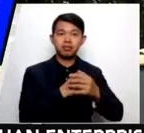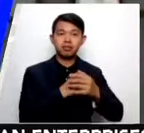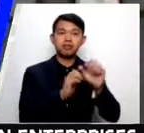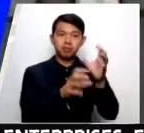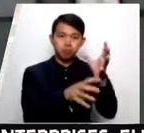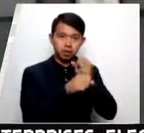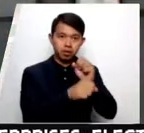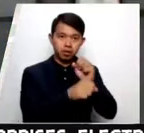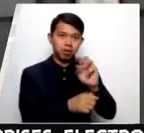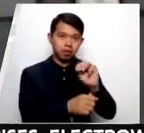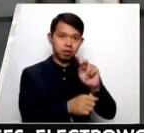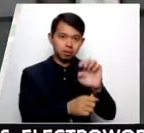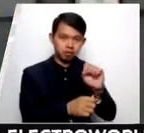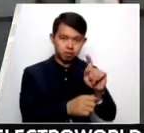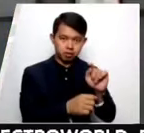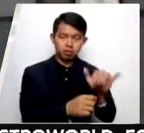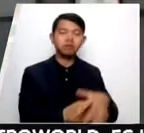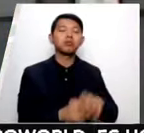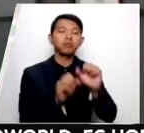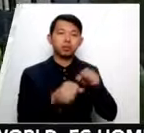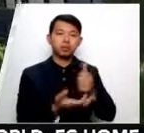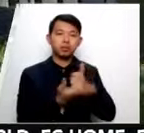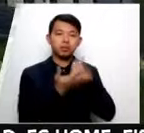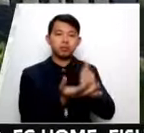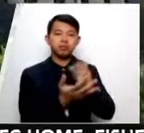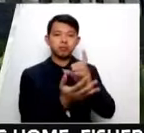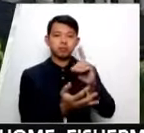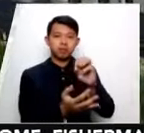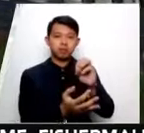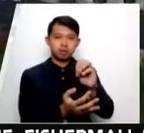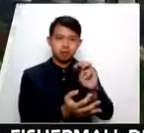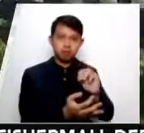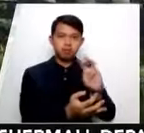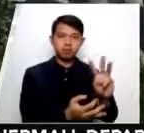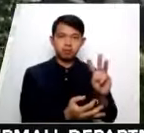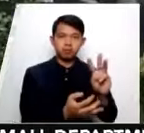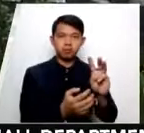Migrant Workers. Jonathan Andal, nagbabalita para sa GMA Integrated News.